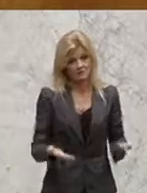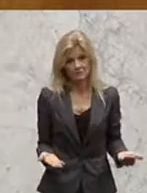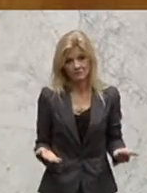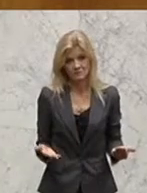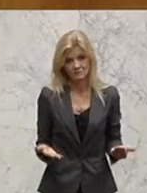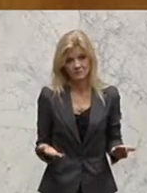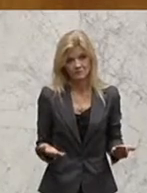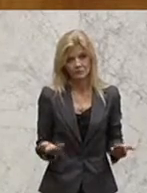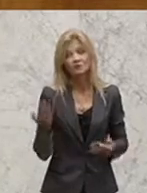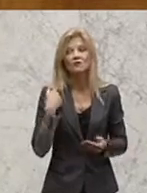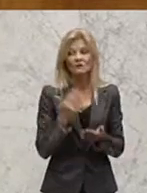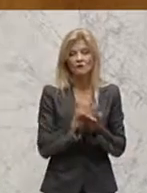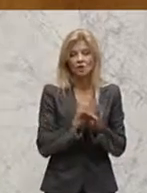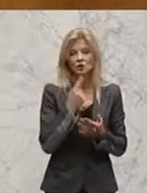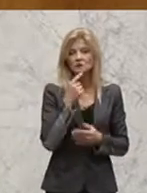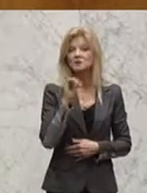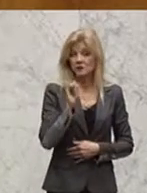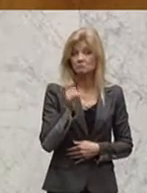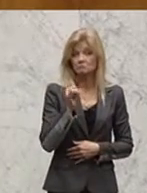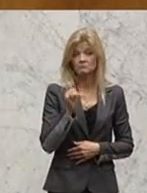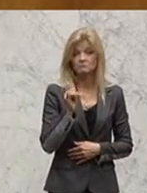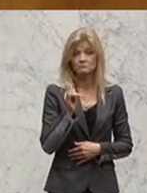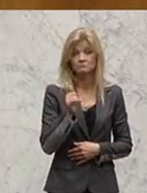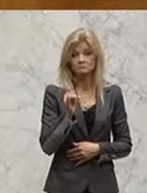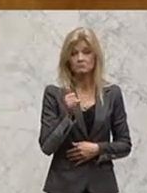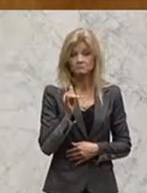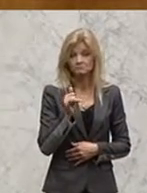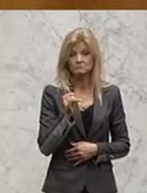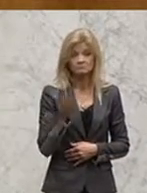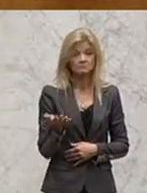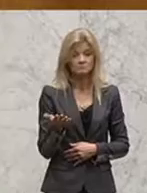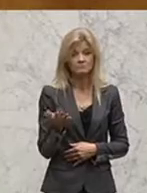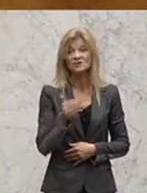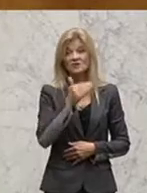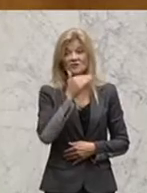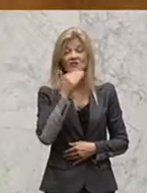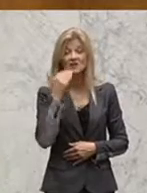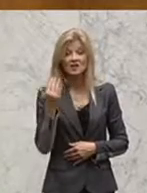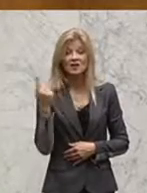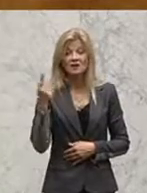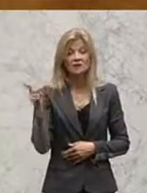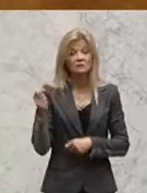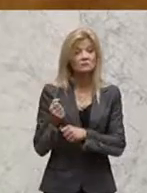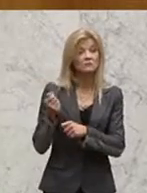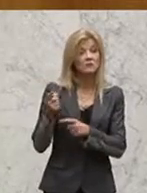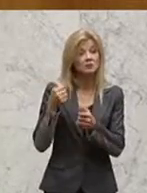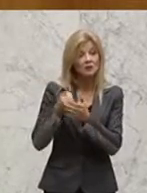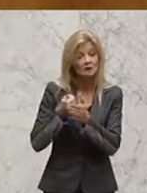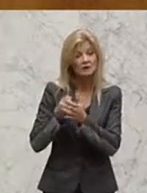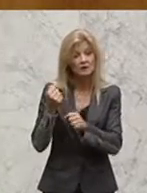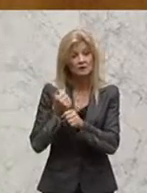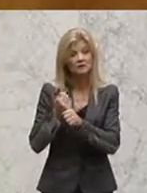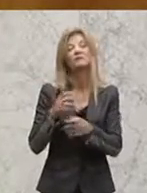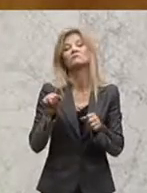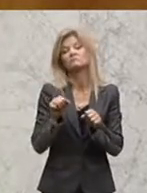ja, auch viele Foreign Fighters kommen aus Europa, kommen aus Österreich.